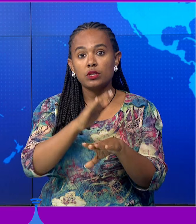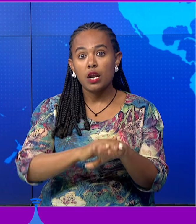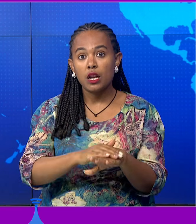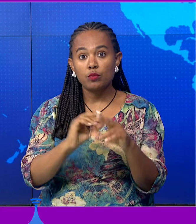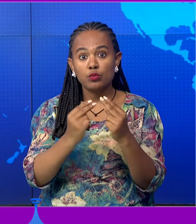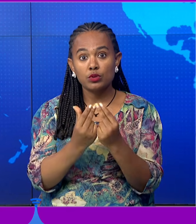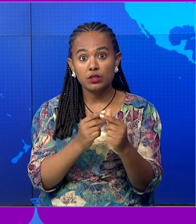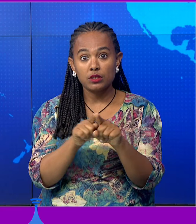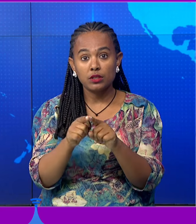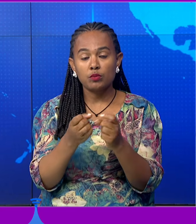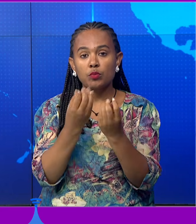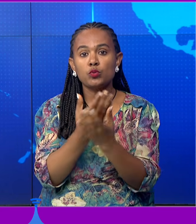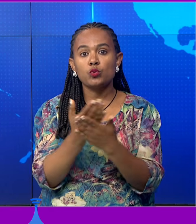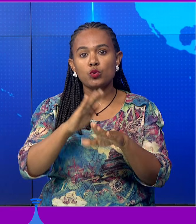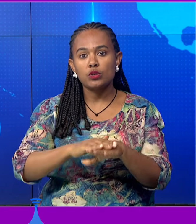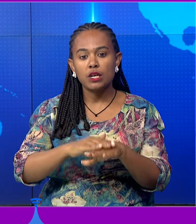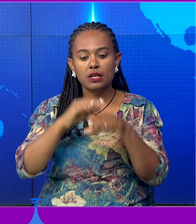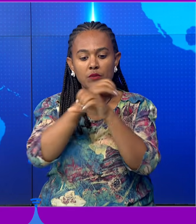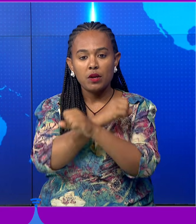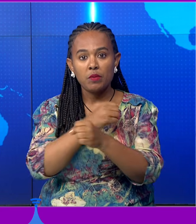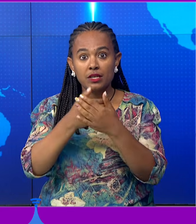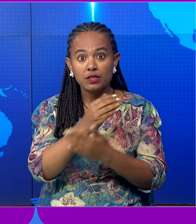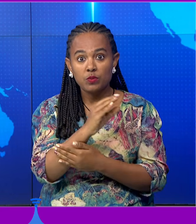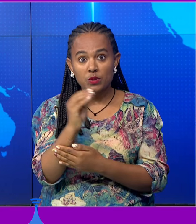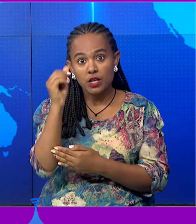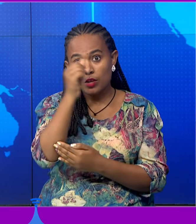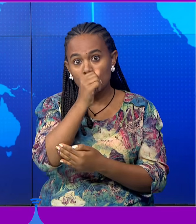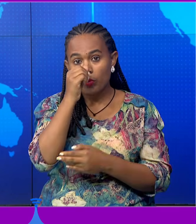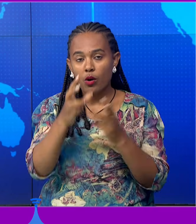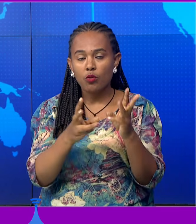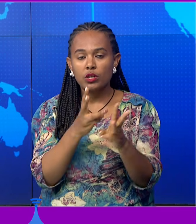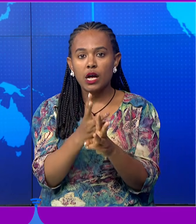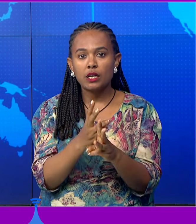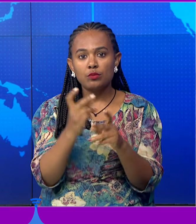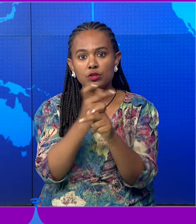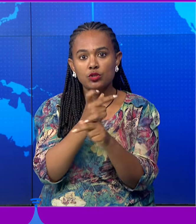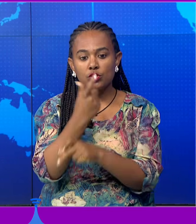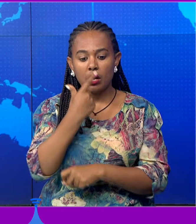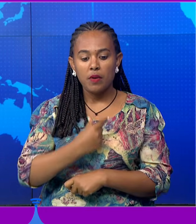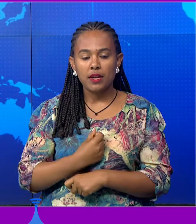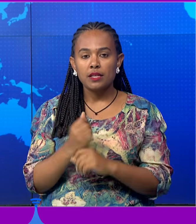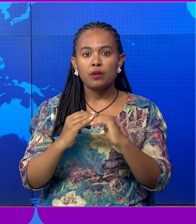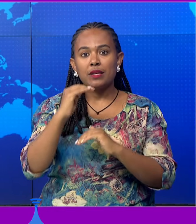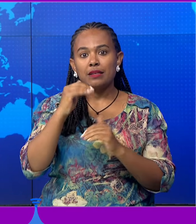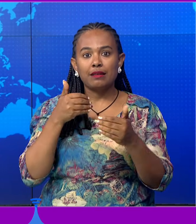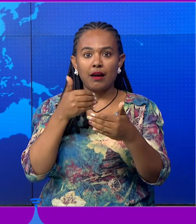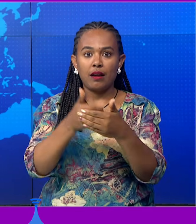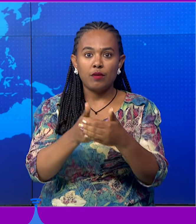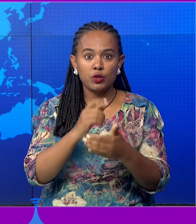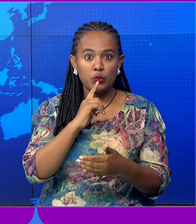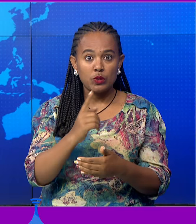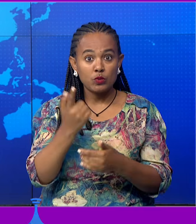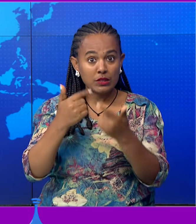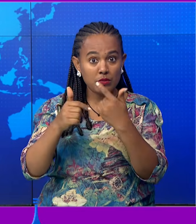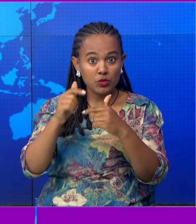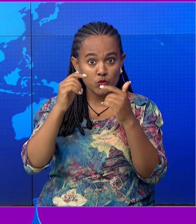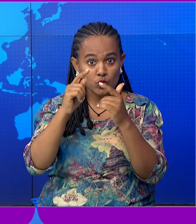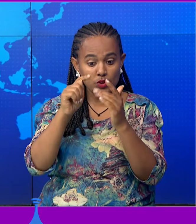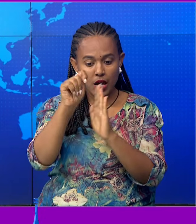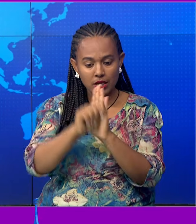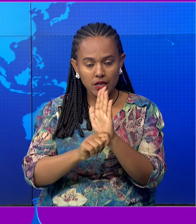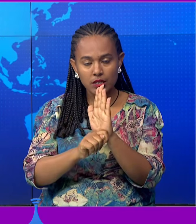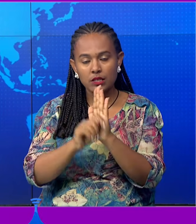ድርድር በብዙ ጉዳዮች ላይ ድምዳሜ የተደረሰበትና ኢትዮጵያ ወደ ዓለም ንግድ ድርጅት አባልነት የበለጠ የተቃረበችበት ነው። እስከ መጪው ታህሳስ ማለትም